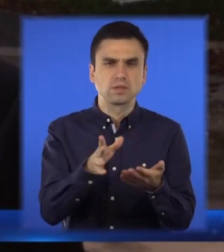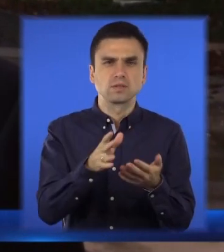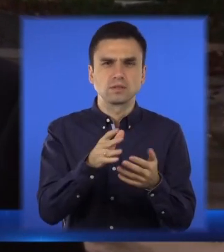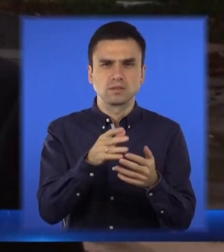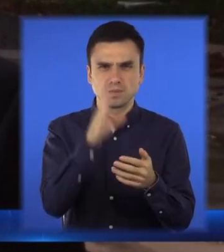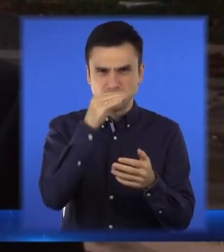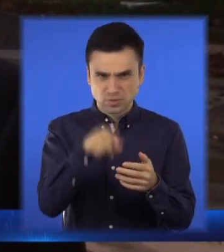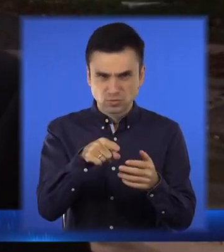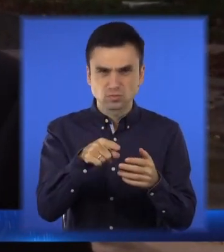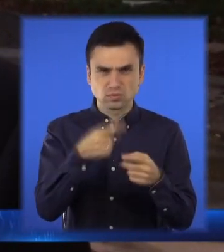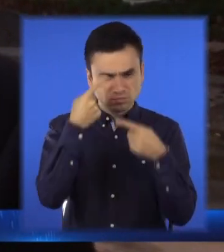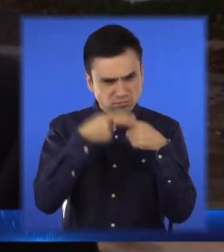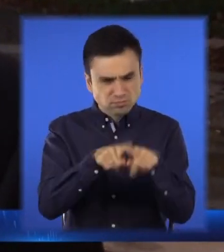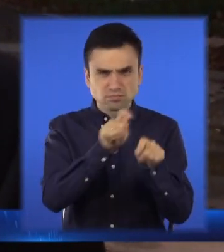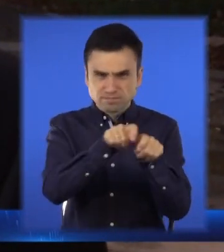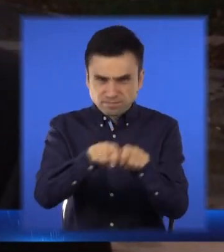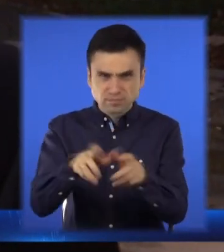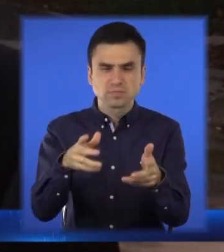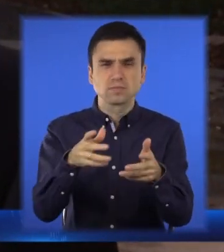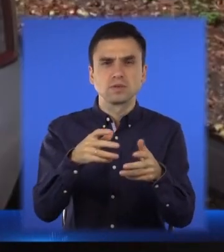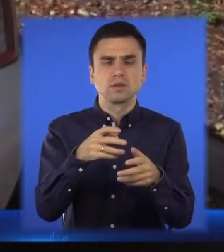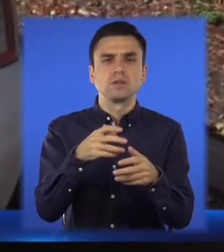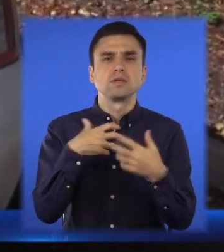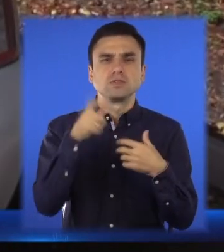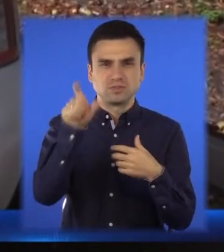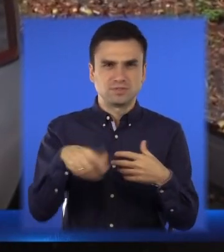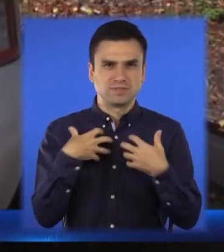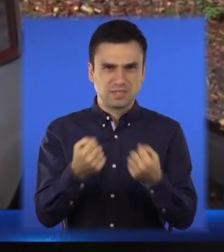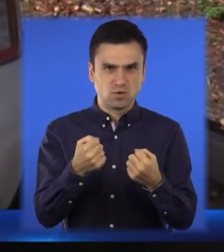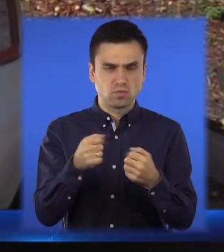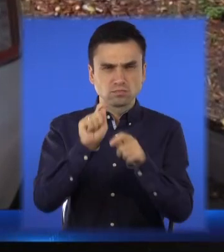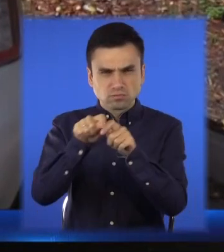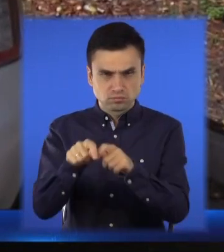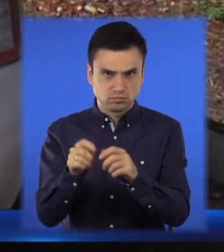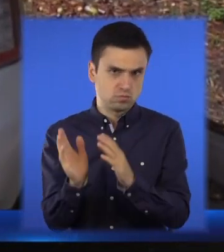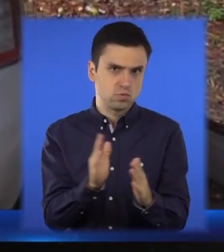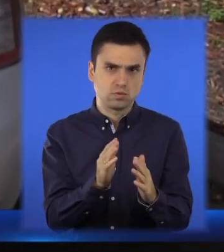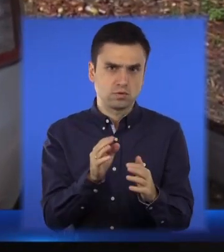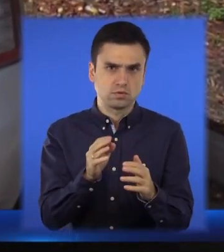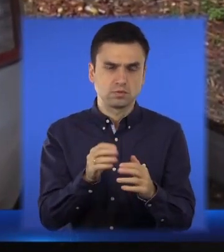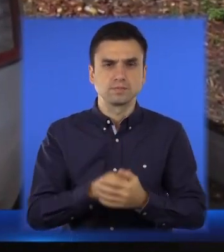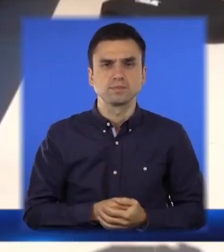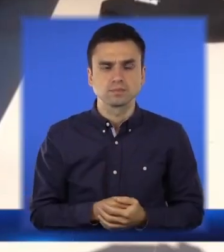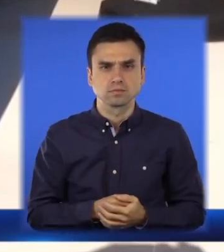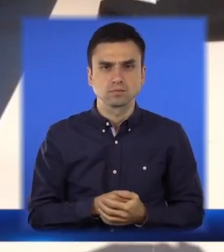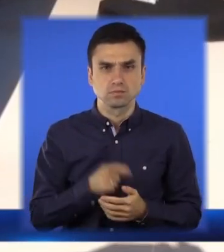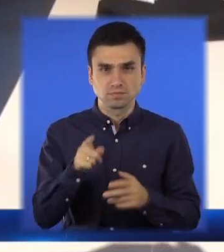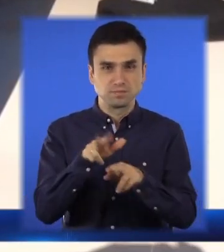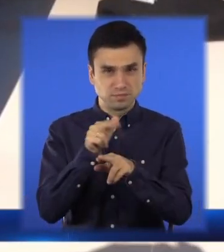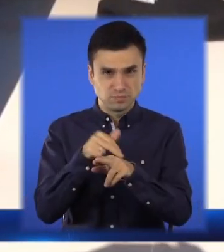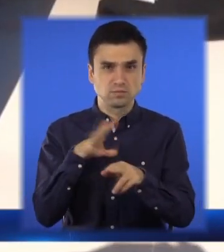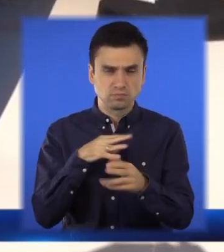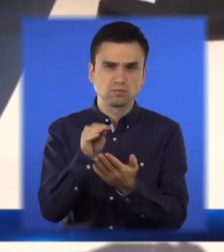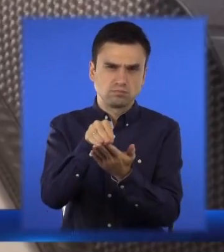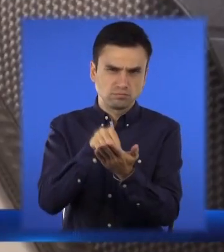огляд, все справді, все нормально. Все. У поліції вже відкрили кримінальне провадження за фактом аварії. У разі доведення